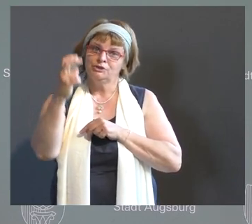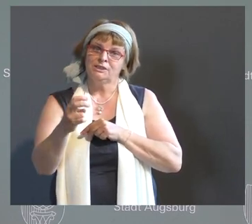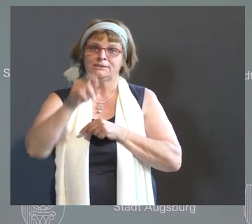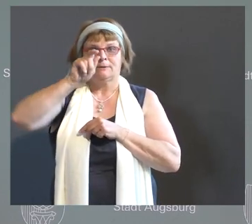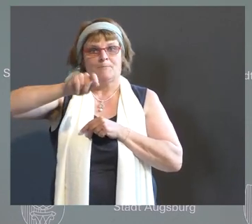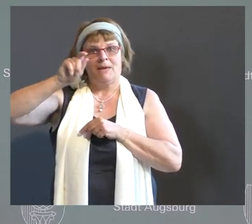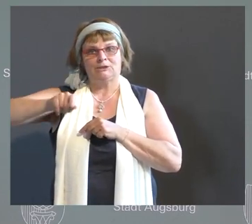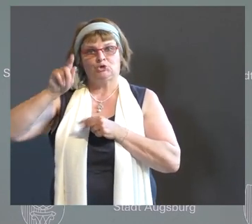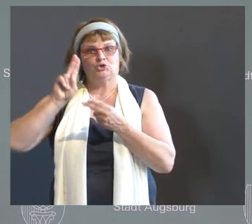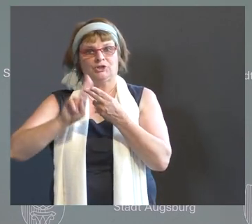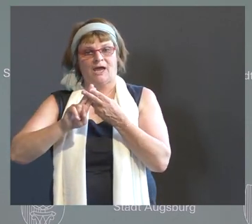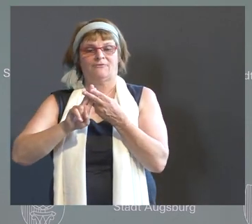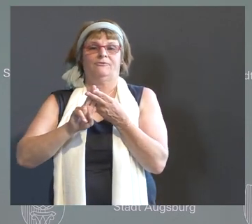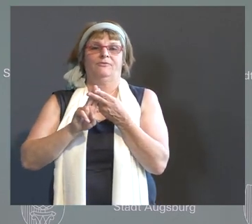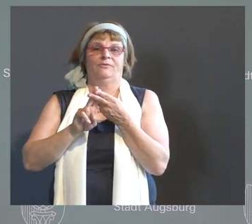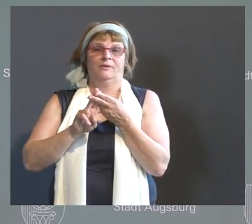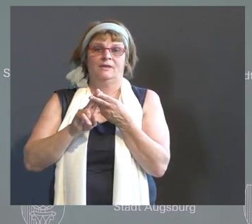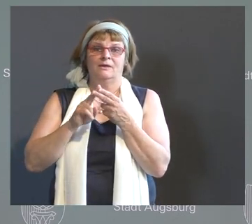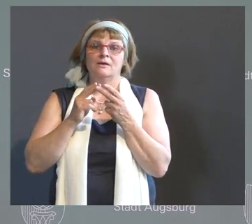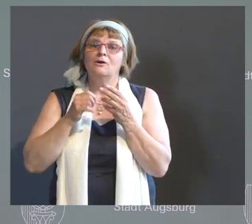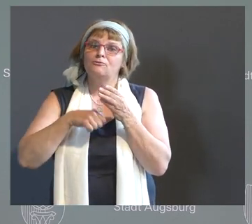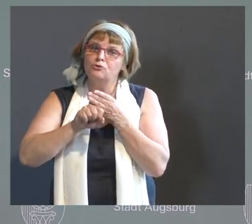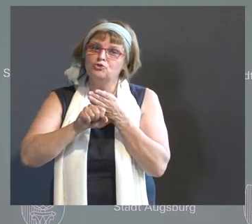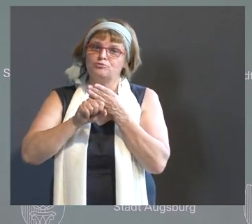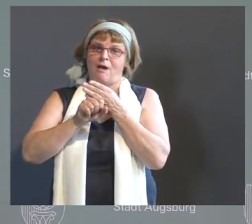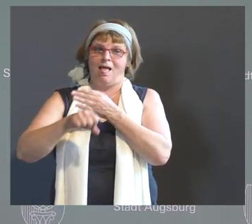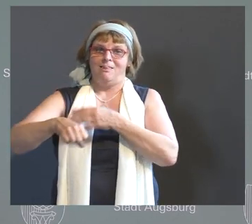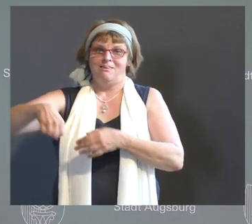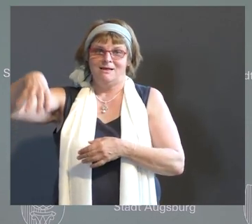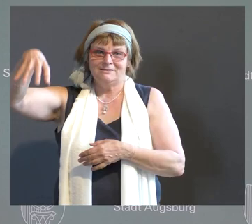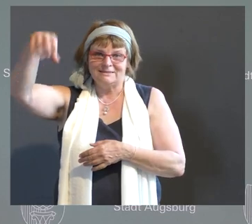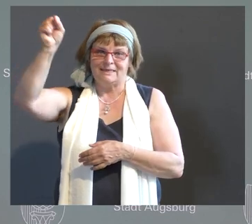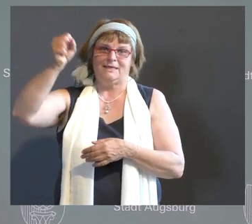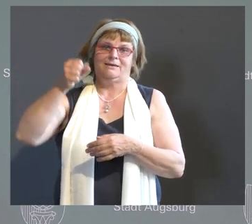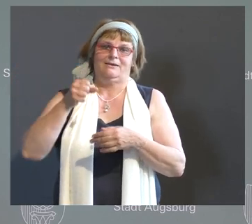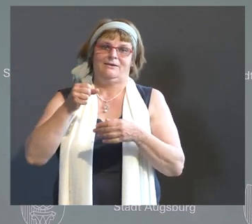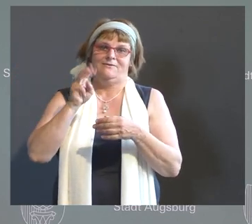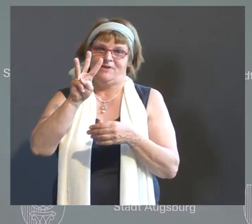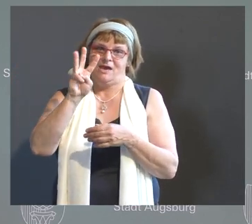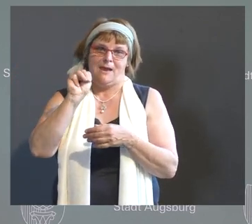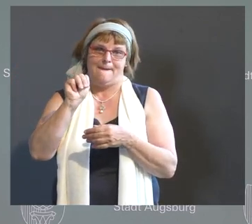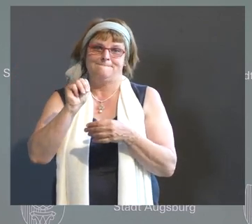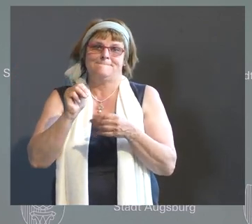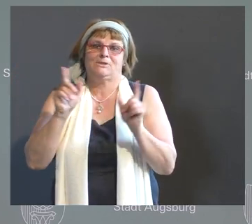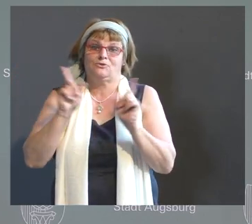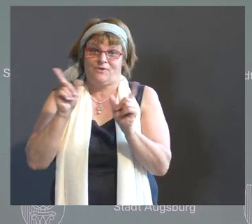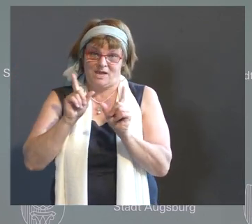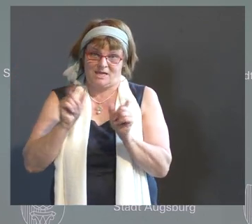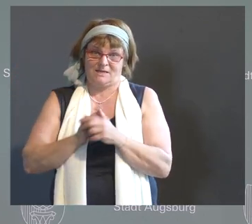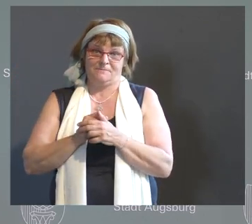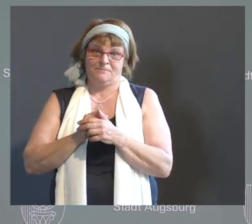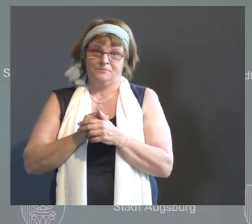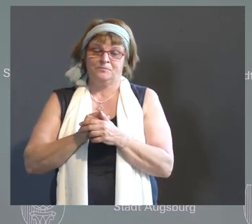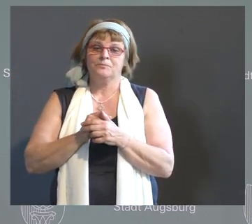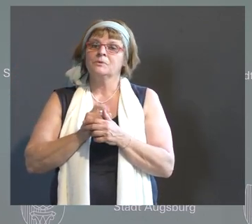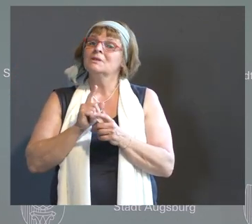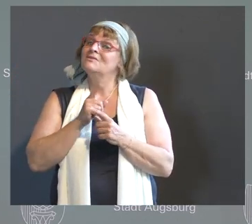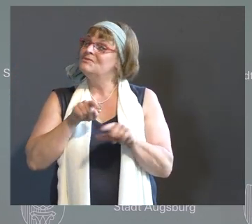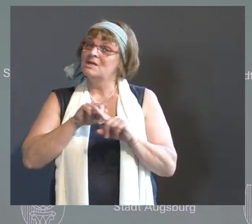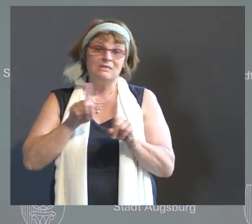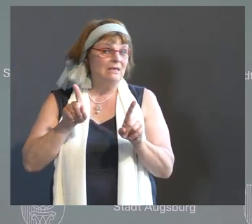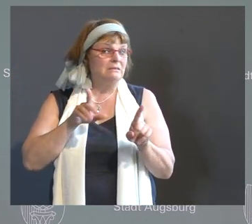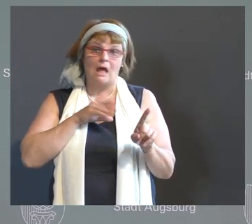zu verbringen, hoffentlich auch nochmal Fußballsiege bei der EM zu feiern. Aber wir werden eben nicht zulassen,